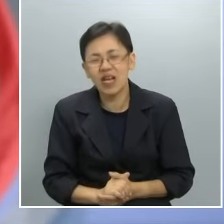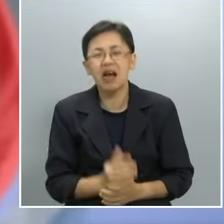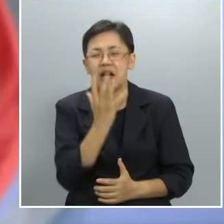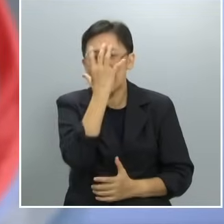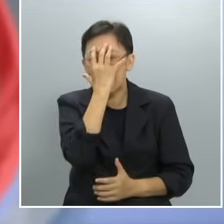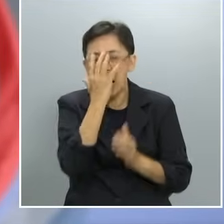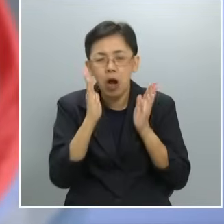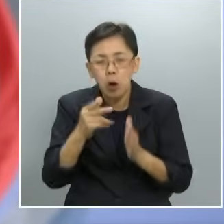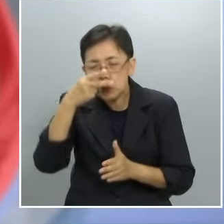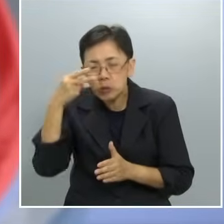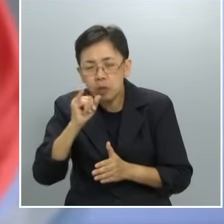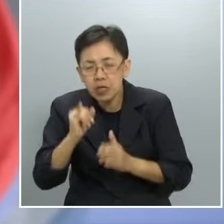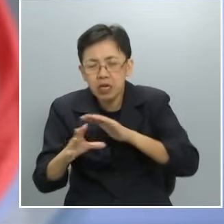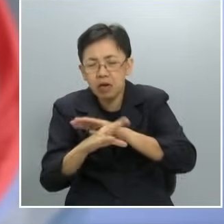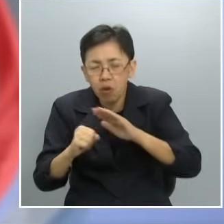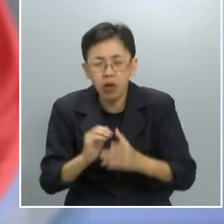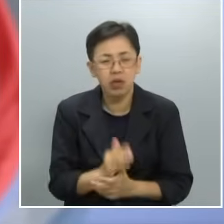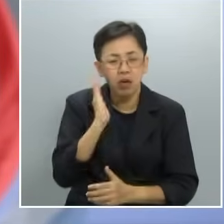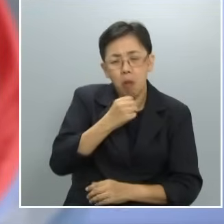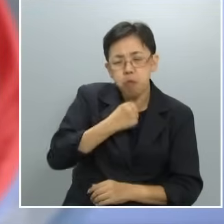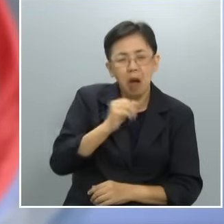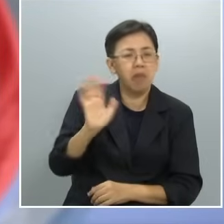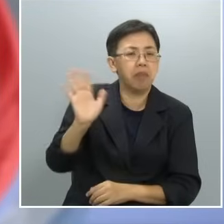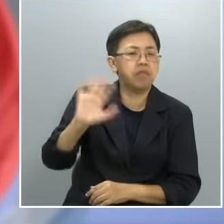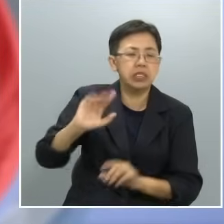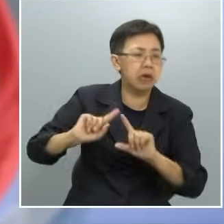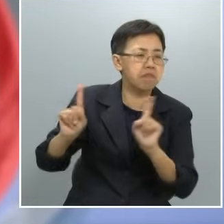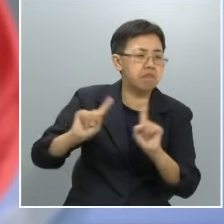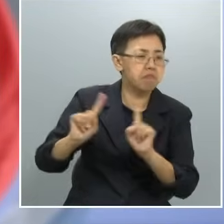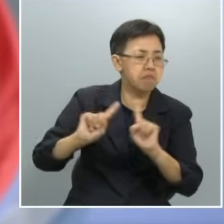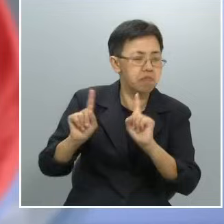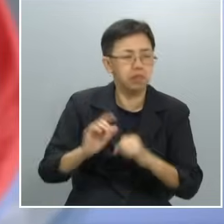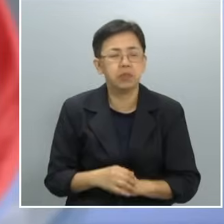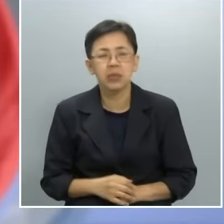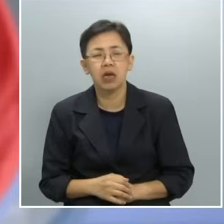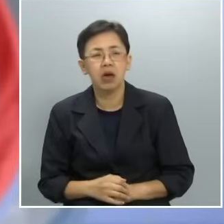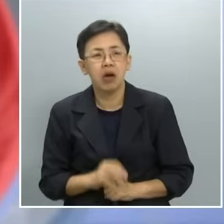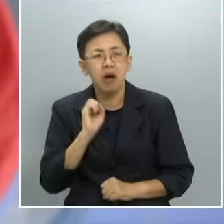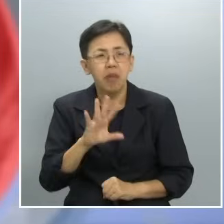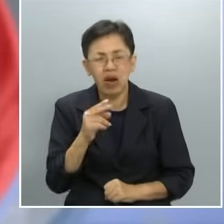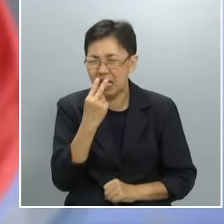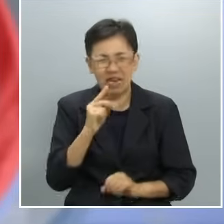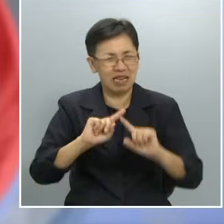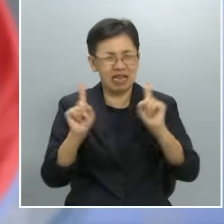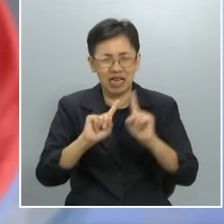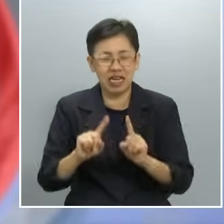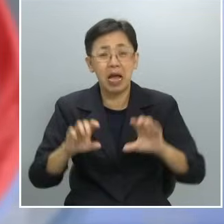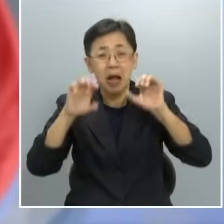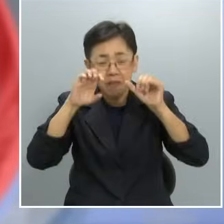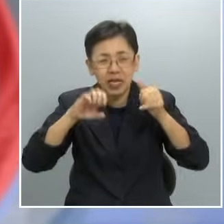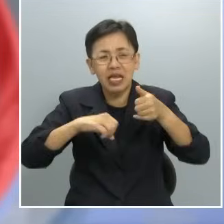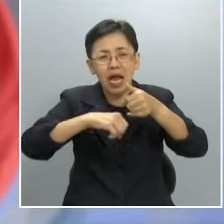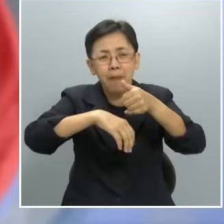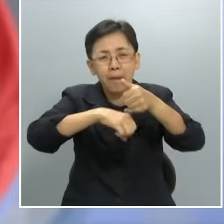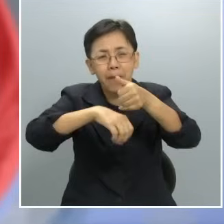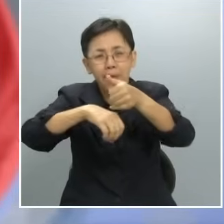จรใส่มาขโมยของลุงบอกว่าไม่ใช่กระสือของลุงแน่นอน ลุงยังยืนยันนะคะว่าที่เห็นเนี่ยน่าจะเป็นกระสือทีนี้ผู้สื่อข่าวของเ